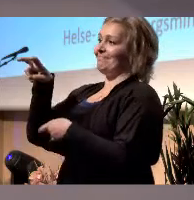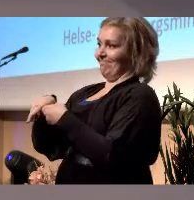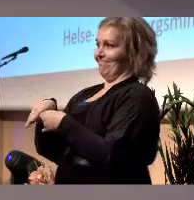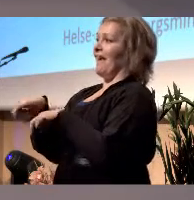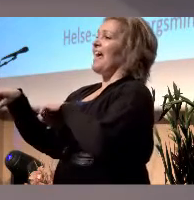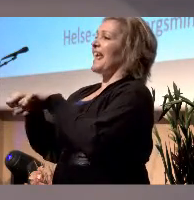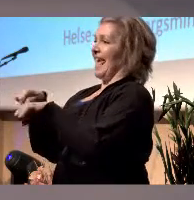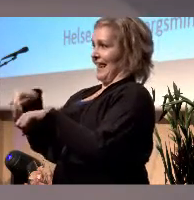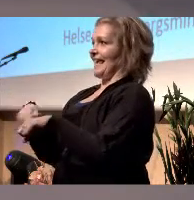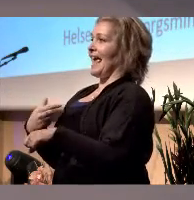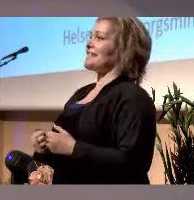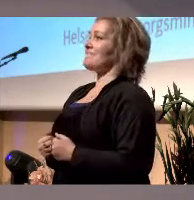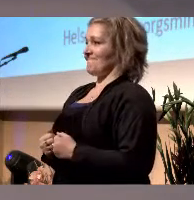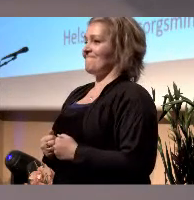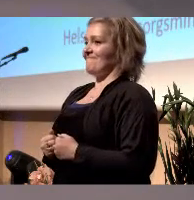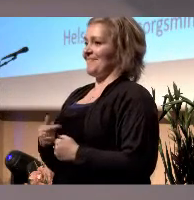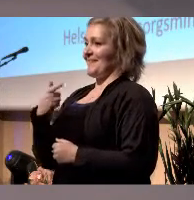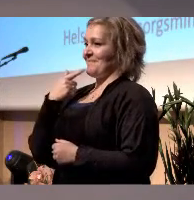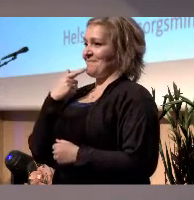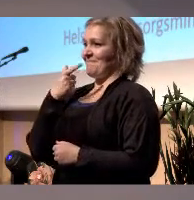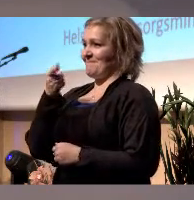regjering.